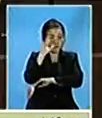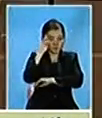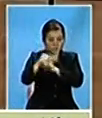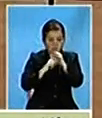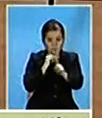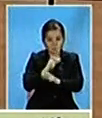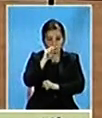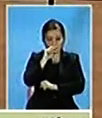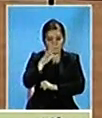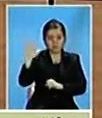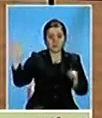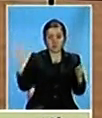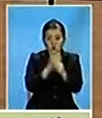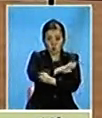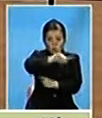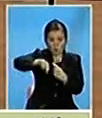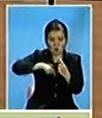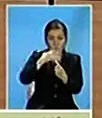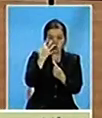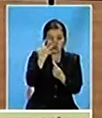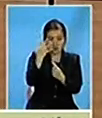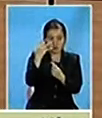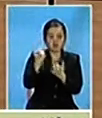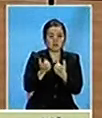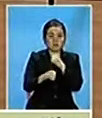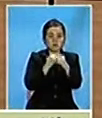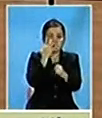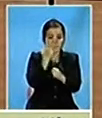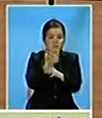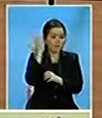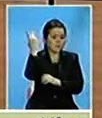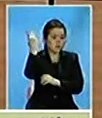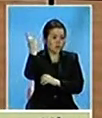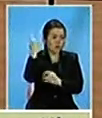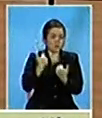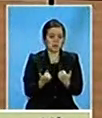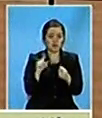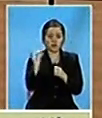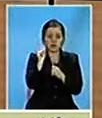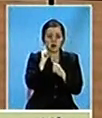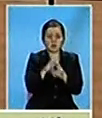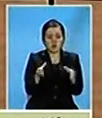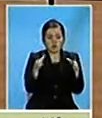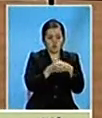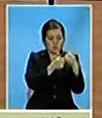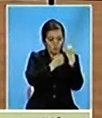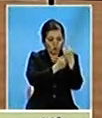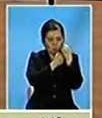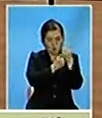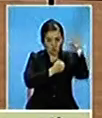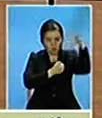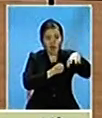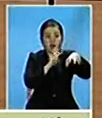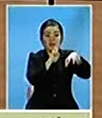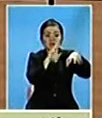อบ4ปีของการที่มีมวลชนกลุ่มหนึ่งมาล้อมรัฐสภาแล้วก็เกิด